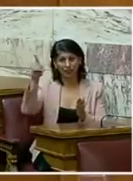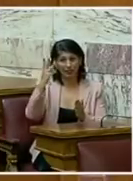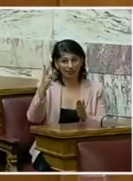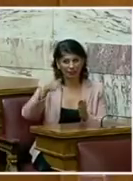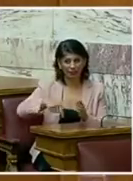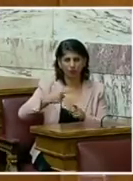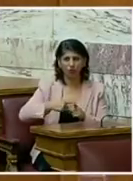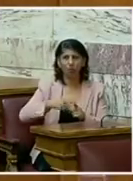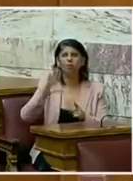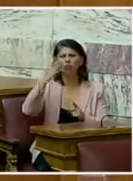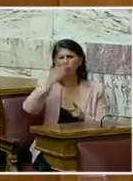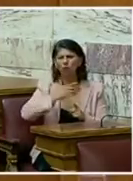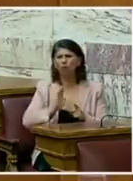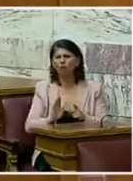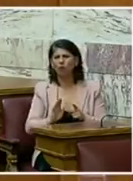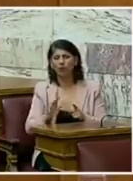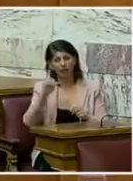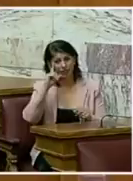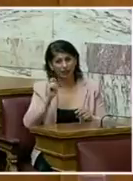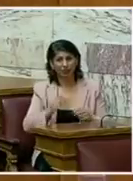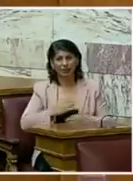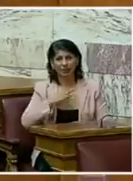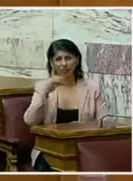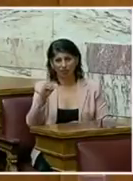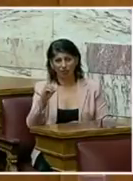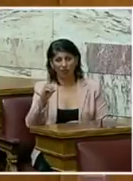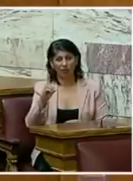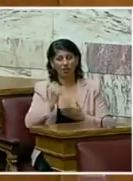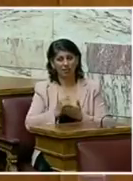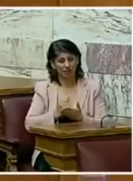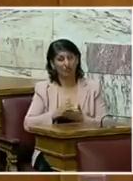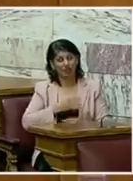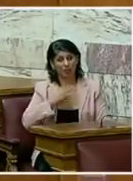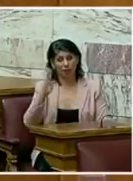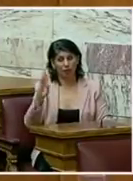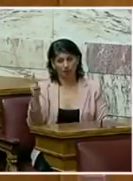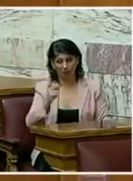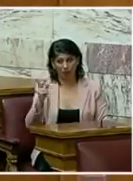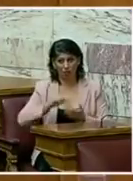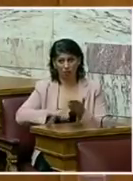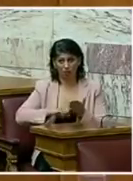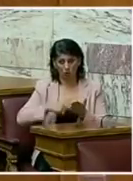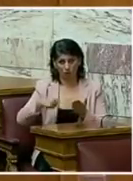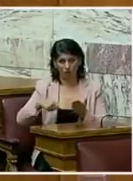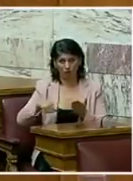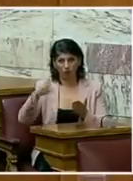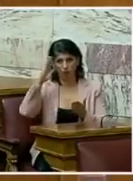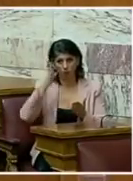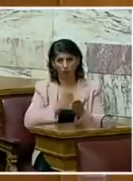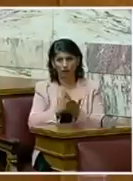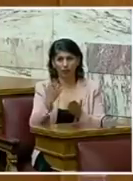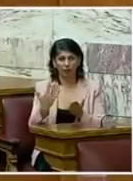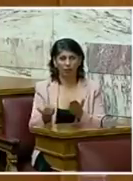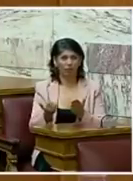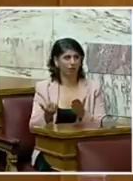είναι κουκουλοφόροι. Και ξέρετε, κύριε Δέντε και κύριε Βορύδη, που είστε νομικοί, ότι στο Υπουργείο Δικαιοσύνης, τον είπα, υπάρχει ένας ιστορικός κανόνας